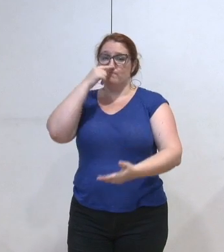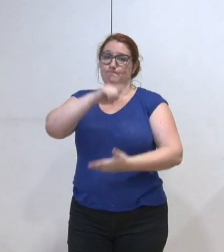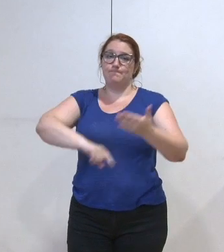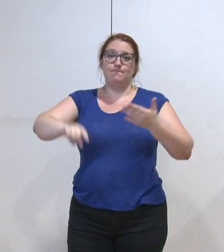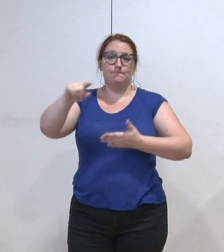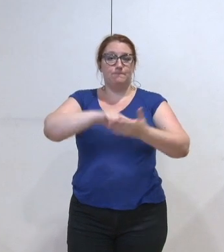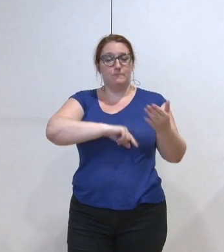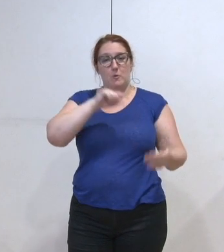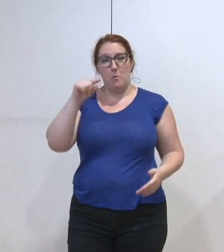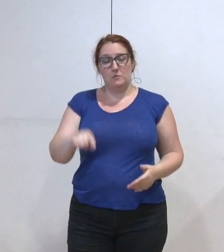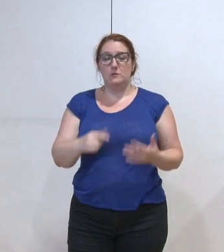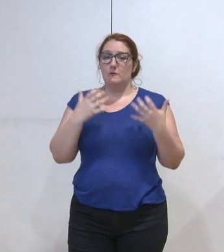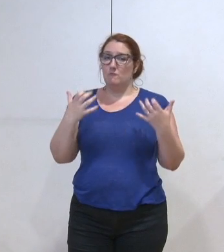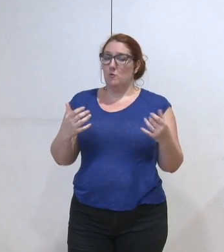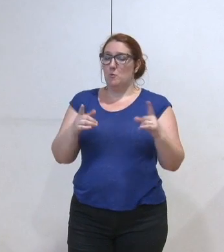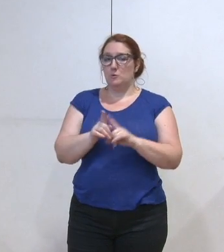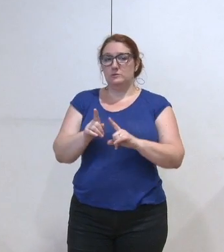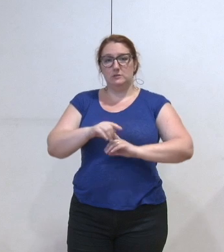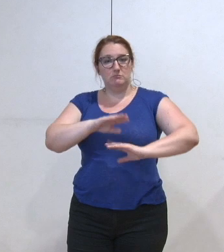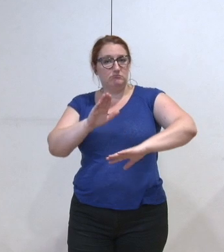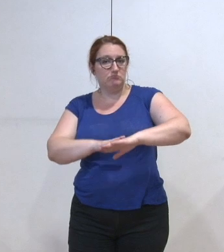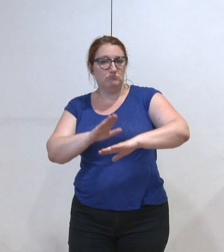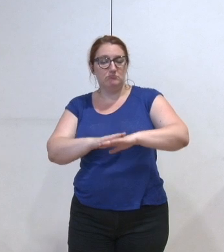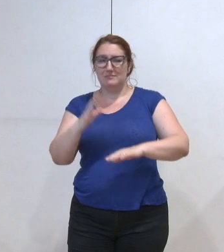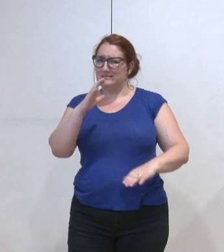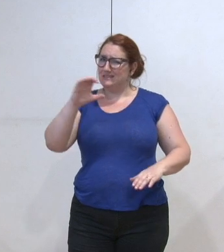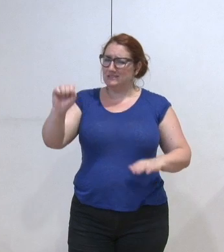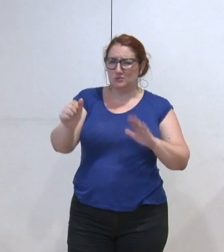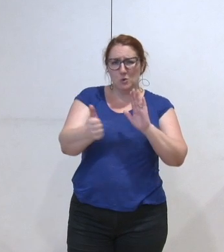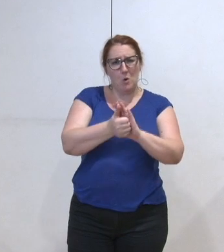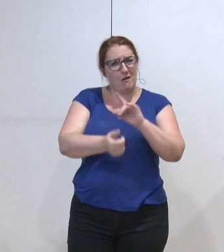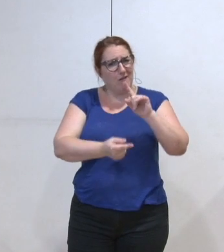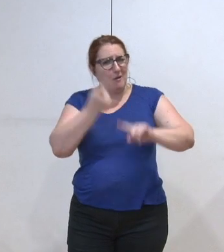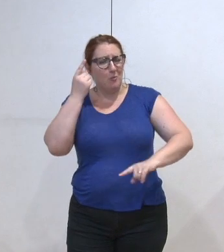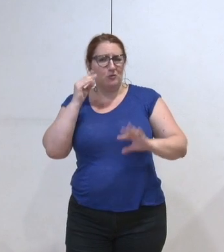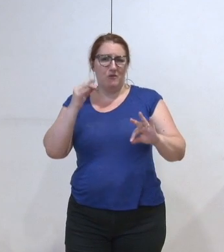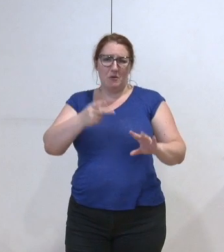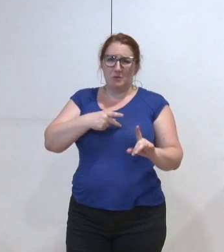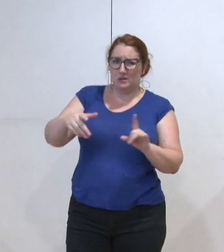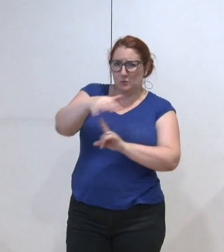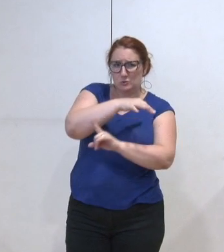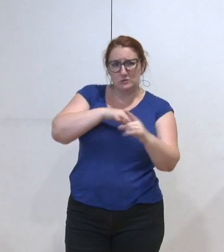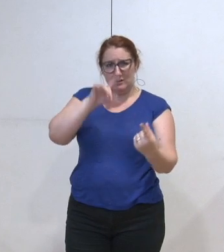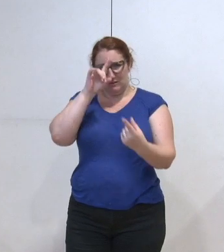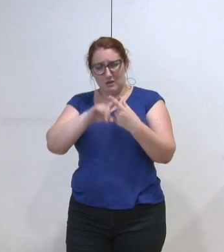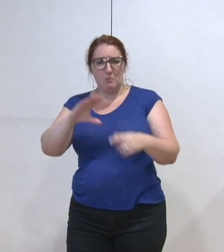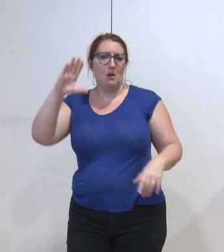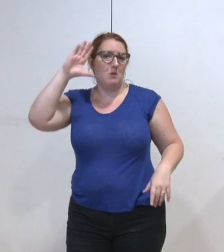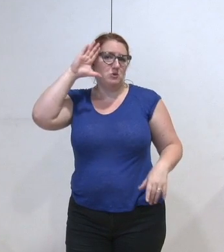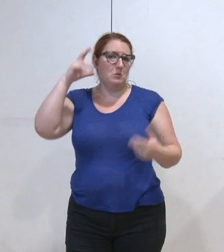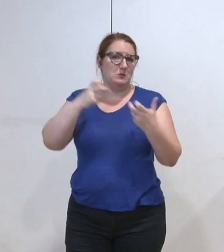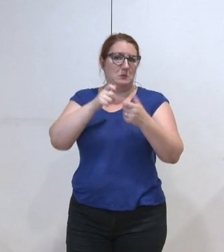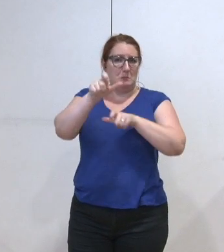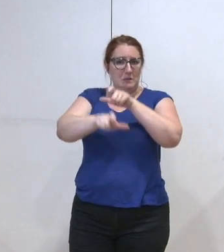du CCS dans le volet médico-social à la fois dans les dans les hébergements en particulier vis-à-vis des personnes précaires au droit